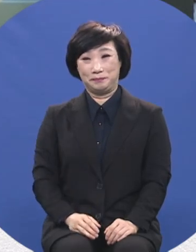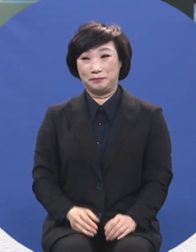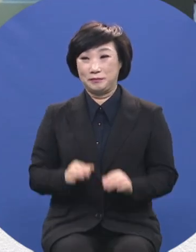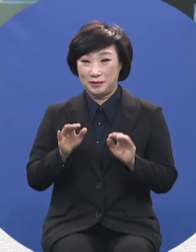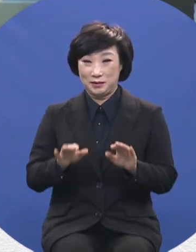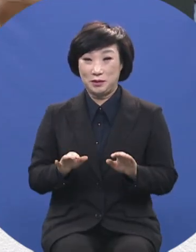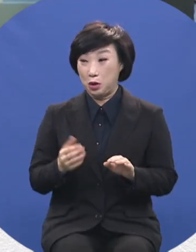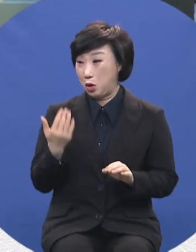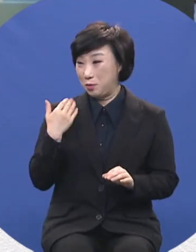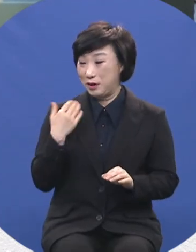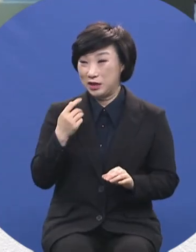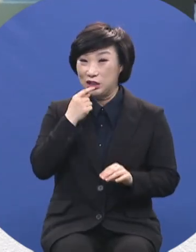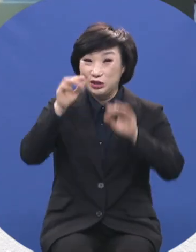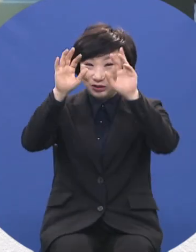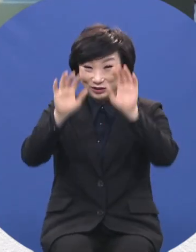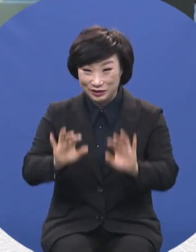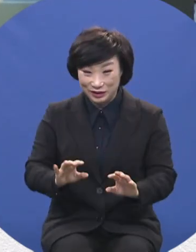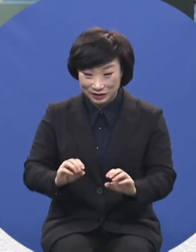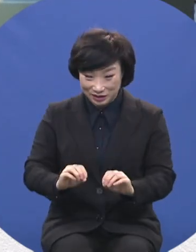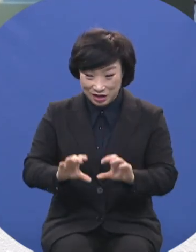이번에 눈이 많이 왔습니다.